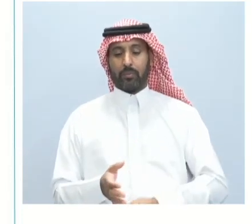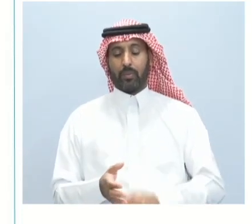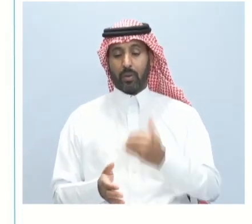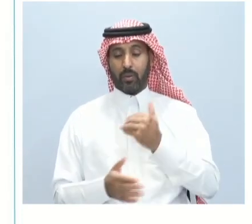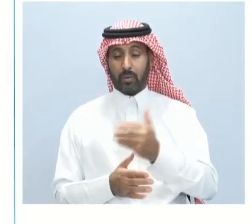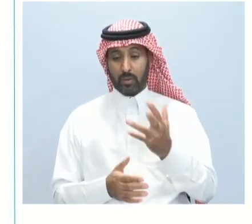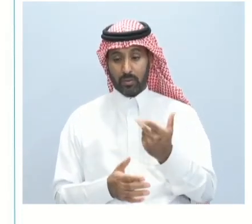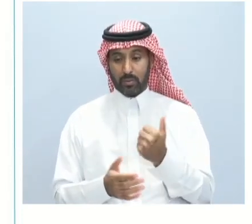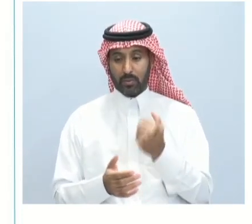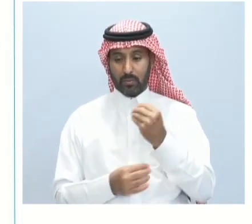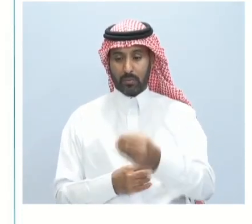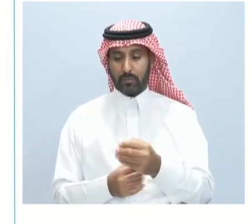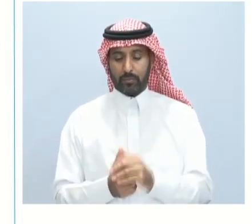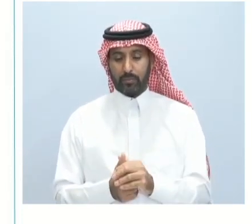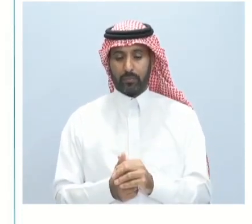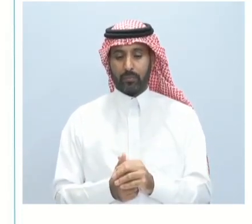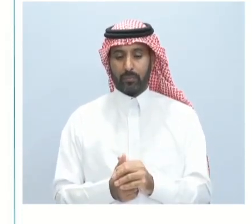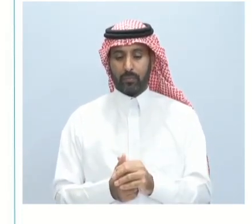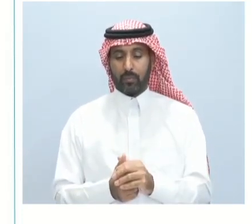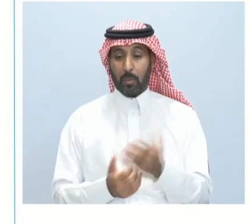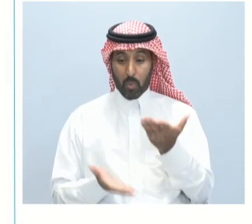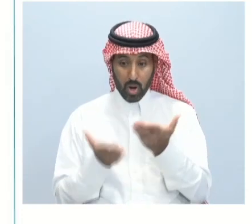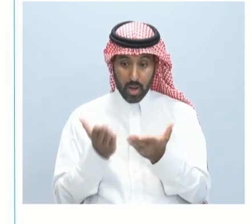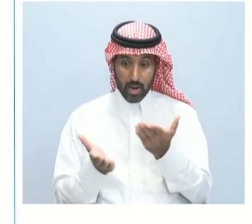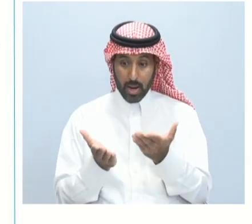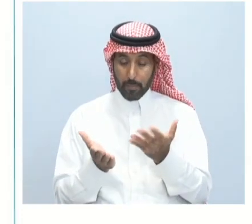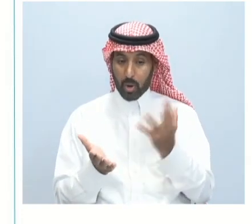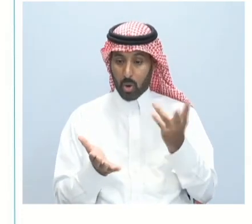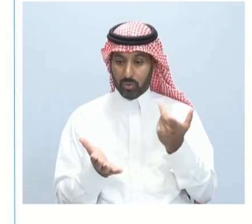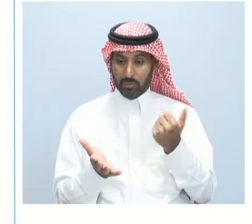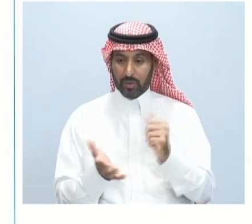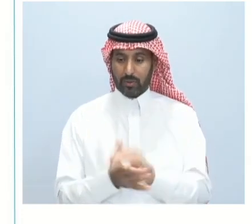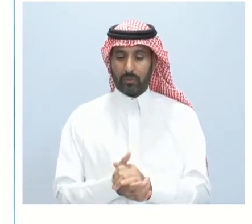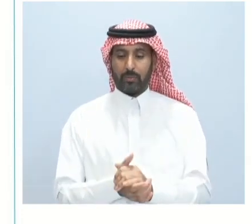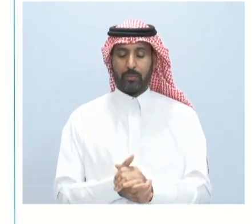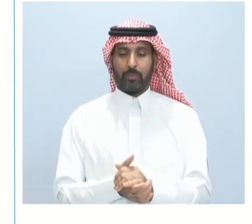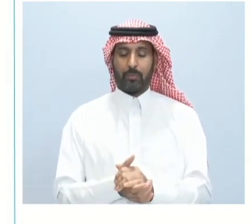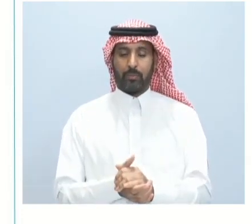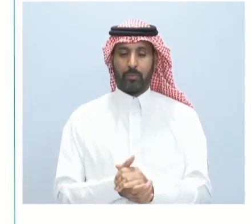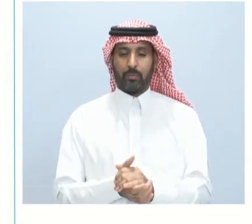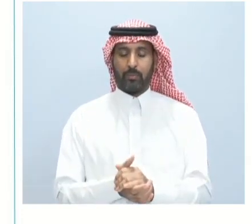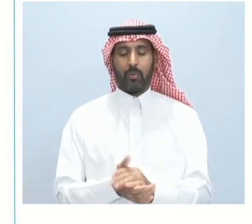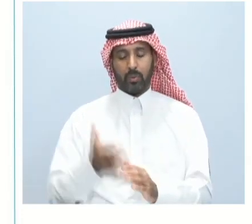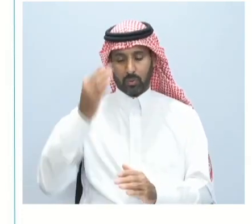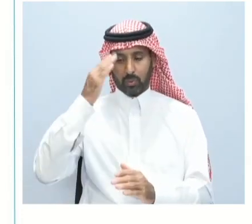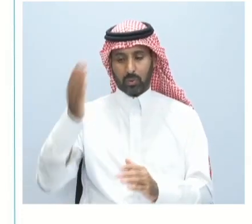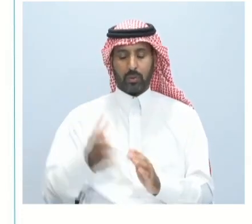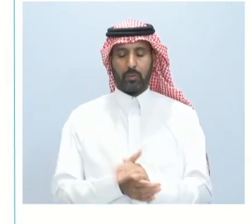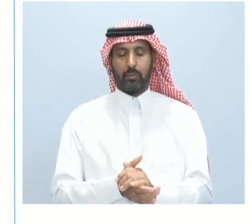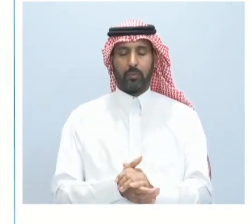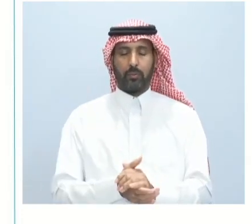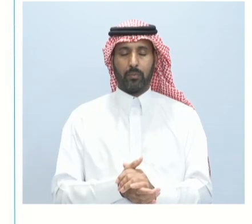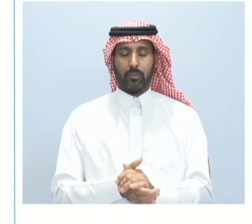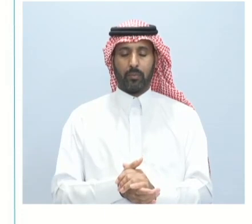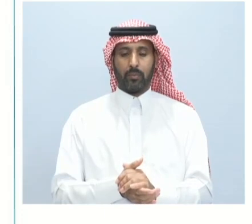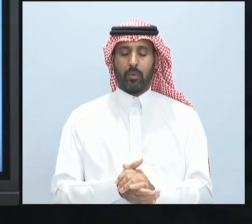خوارزميه استدلال جشعه وقمنا بالمقارنه بين هاتين الخوارزميين شكرا لكم على حسن